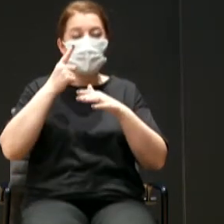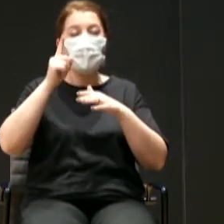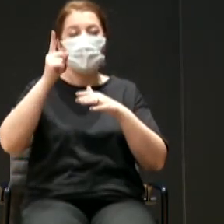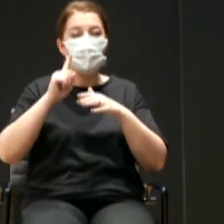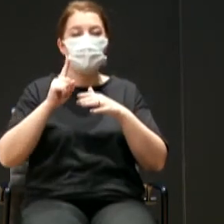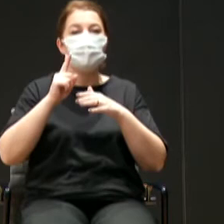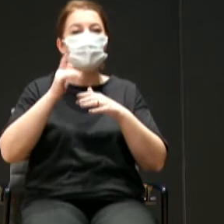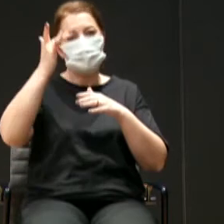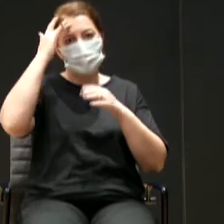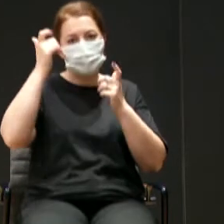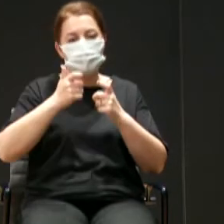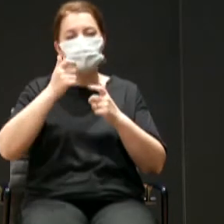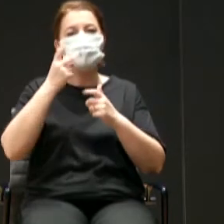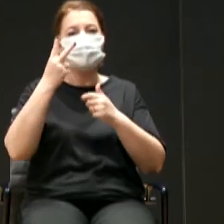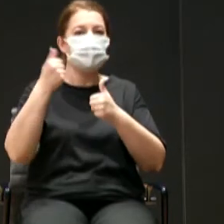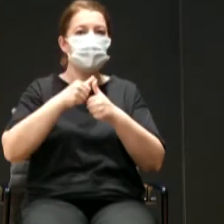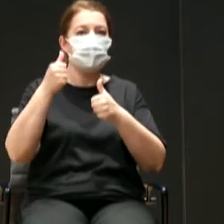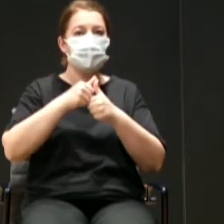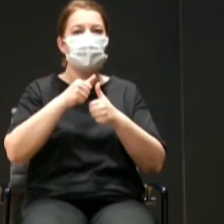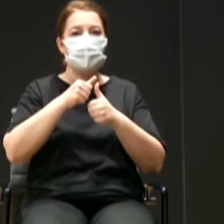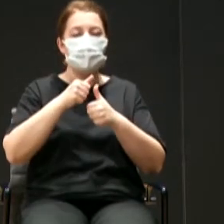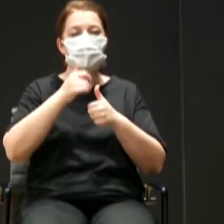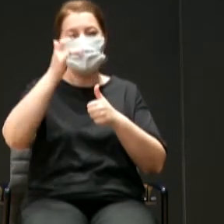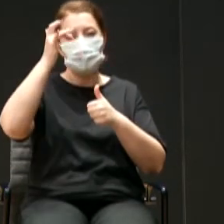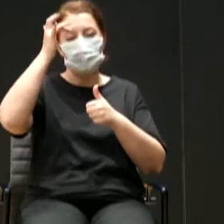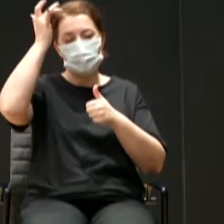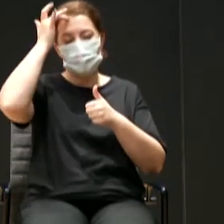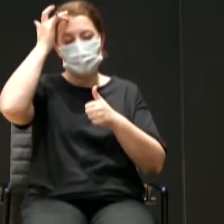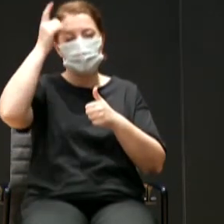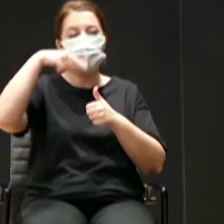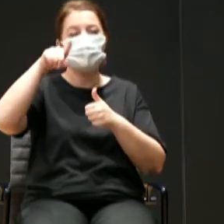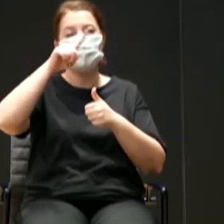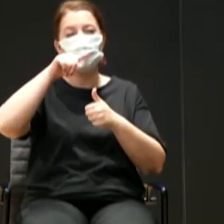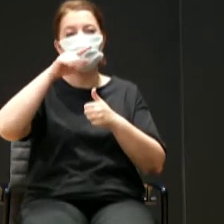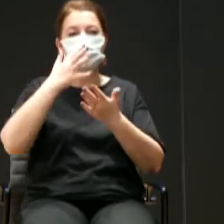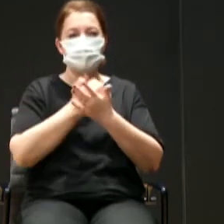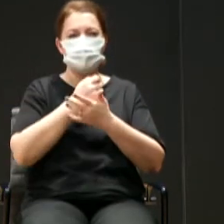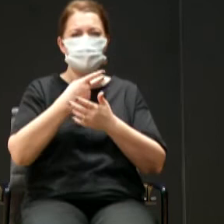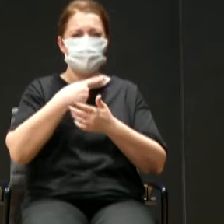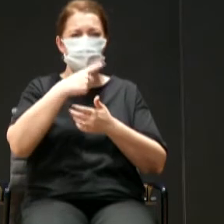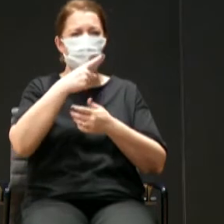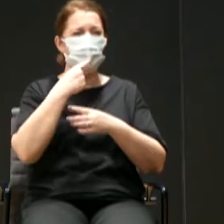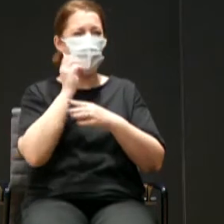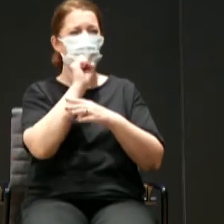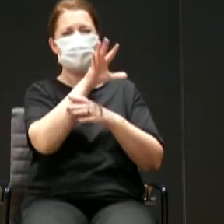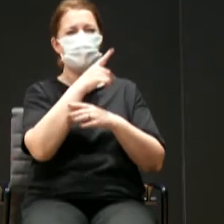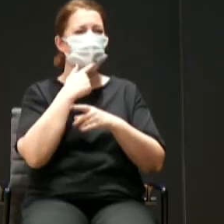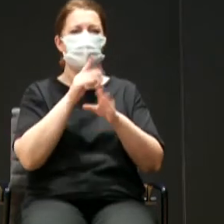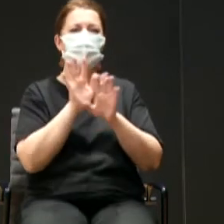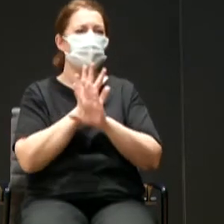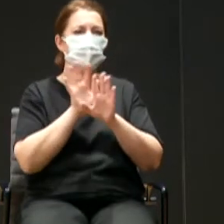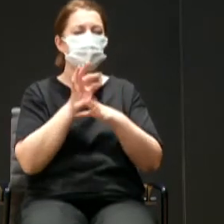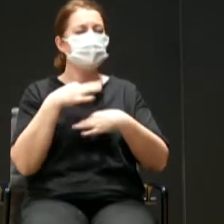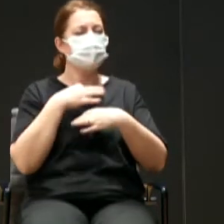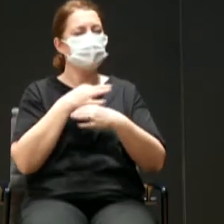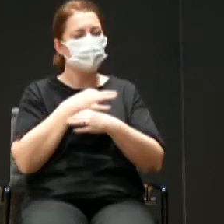Partisi kazanıyor. Biz vatandaşlarımıza bidon kafalı göbeğini kaşıyor bunlar bir şey bilmez demiyoruz. Saygı duyuyoruz,